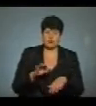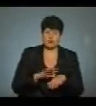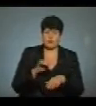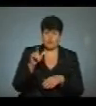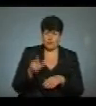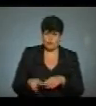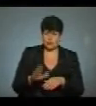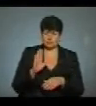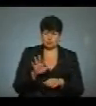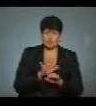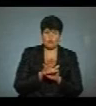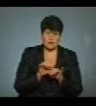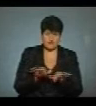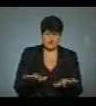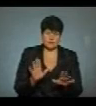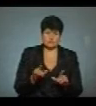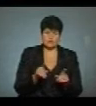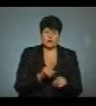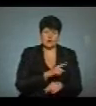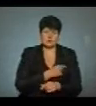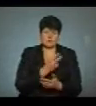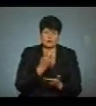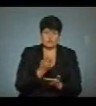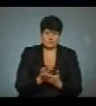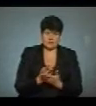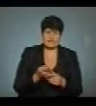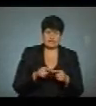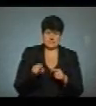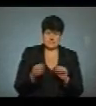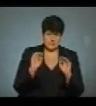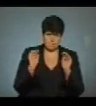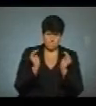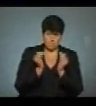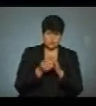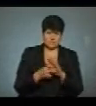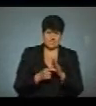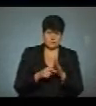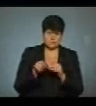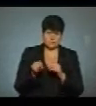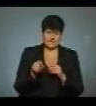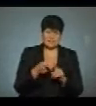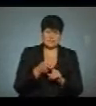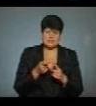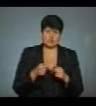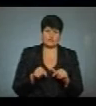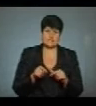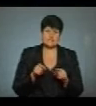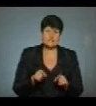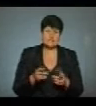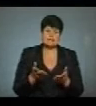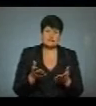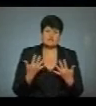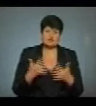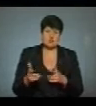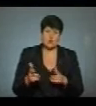буде підозра на коронавірус, він буде госпіталізований саме у ці боксовані палати інфекційного відділення, які